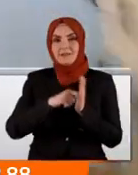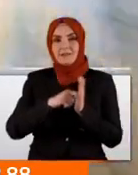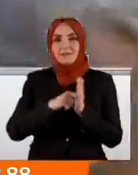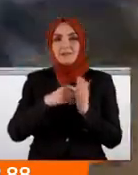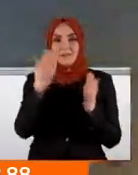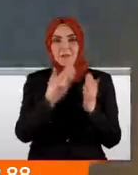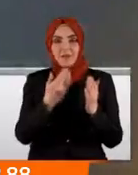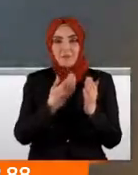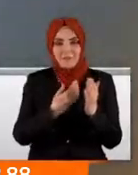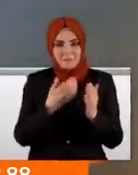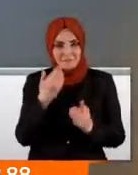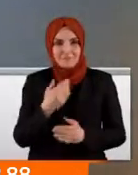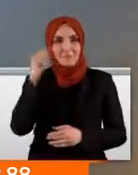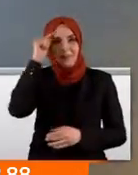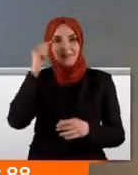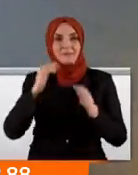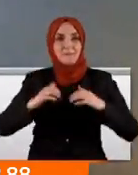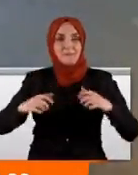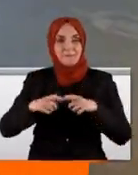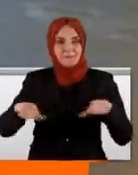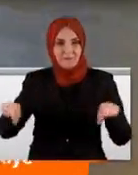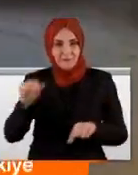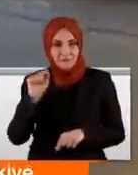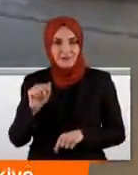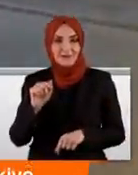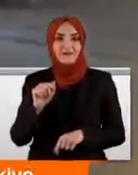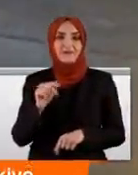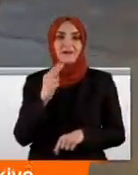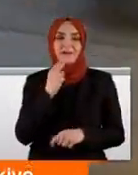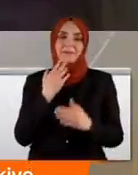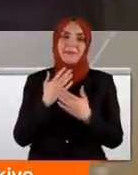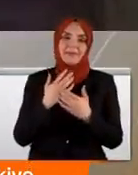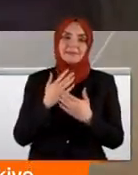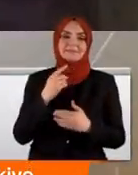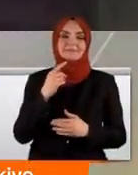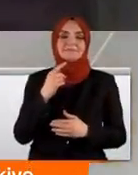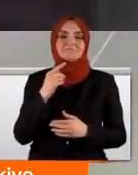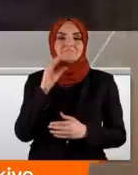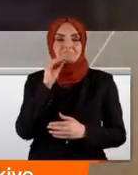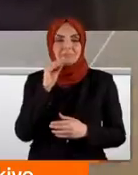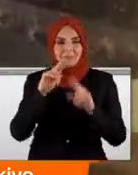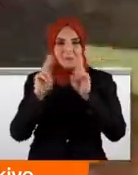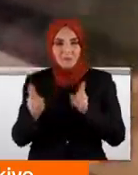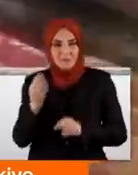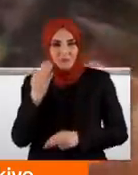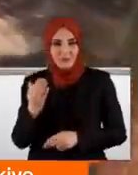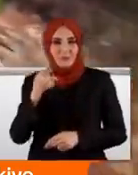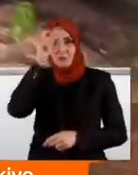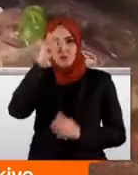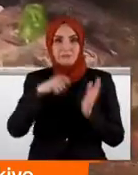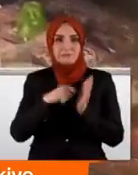Kasap Abdullah, Hanım Eli Pastanesi isimler Türkçe olarak say say bitmiyor. Emirdağlı'nın olmadığı yeri yoktur.